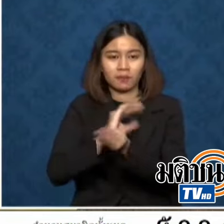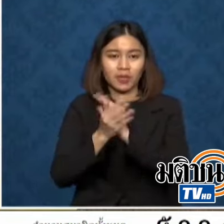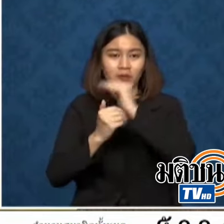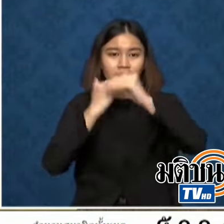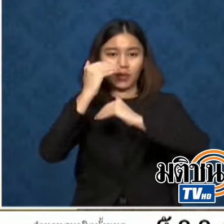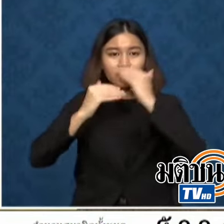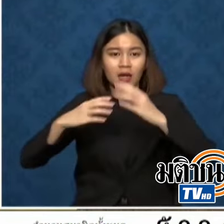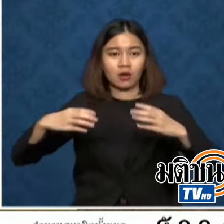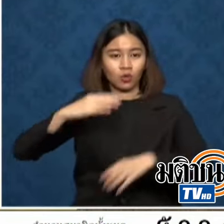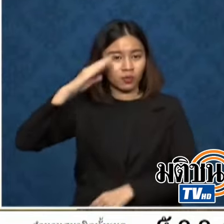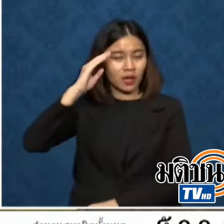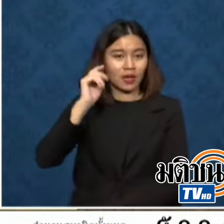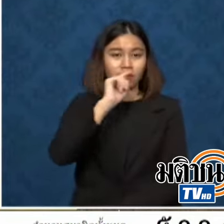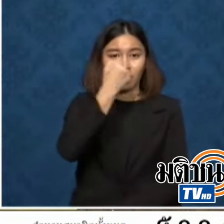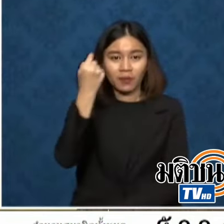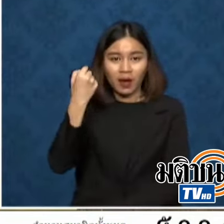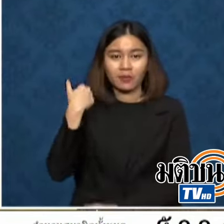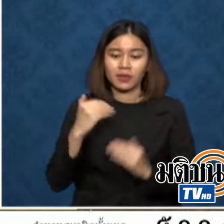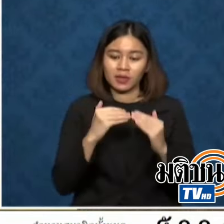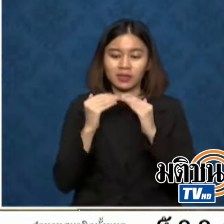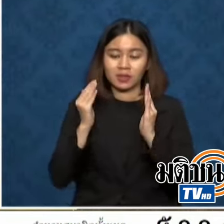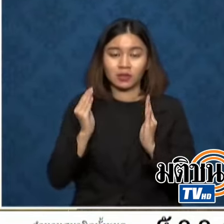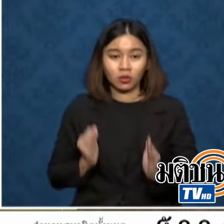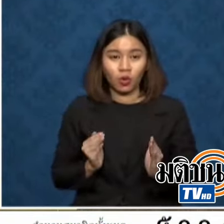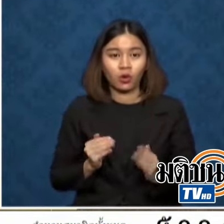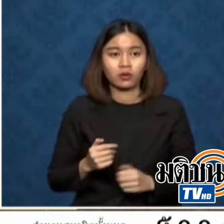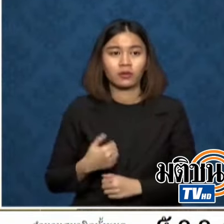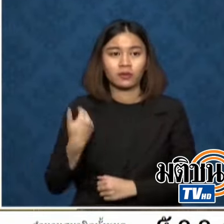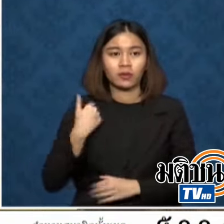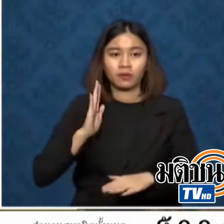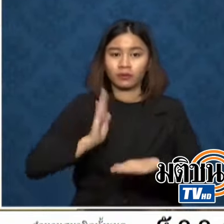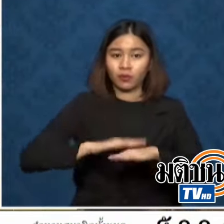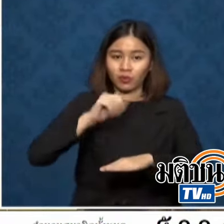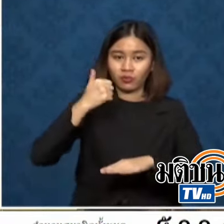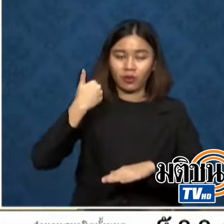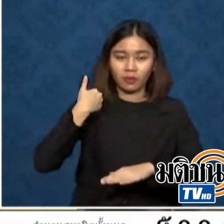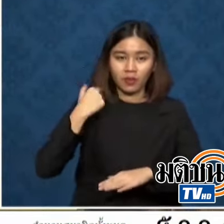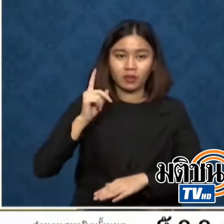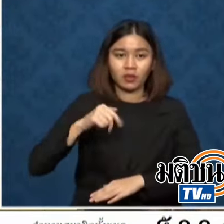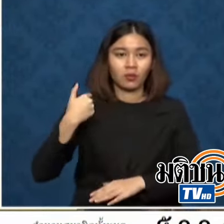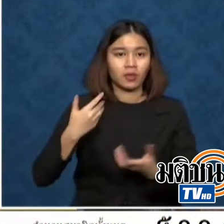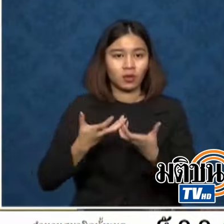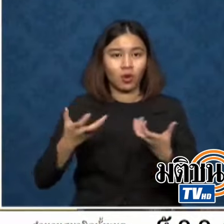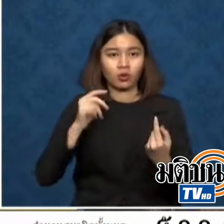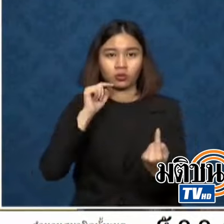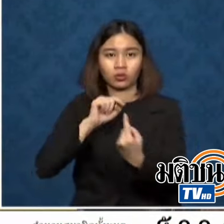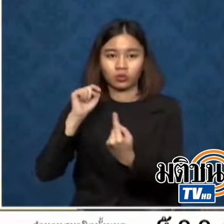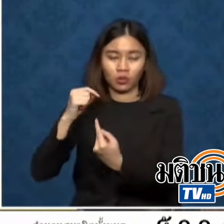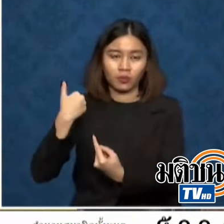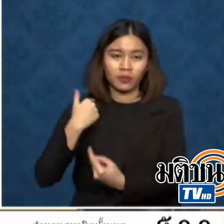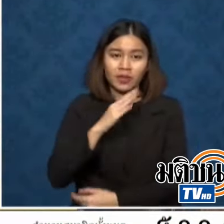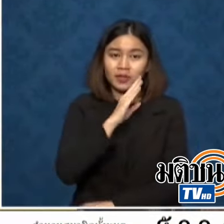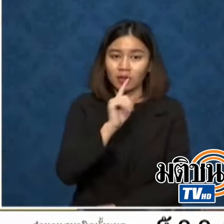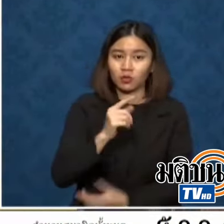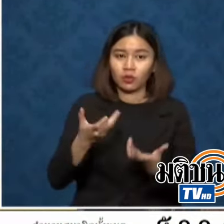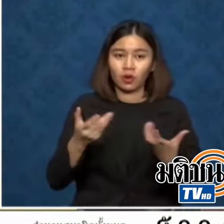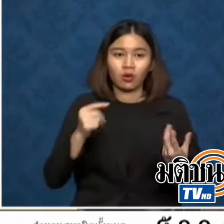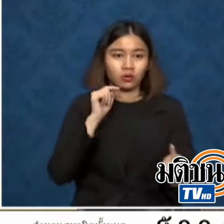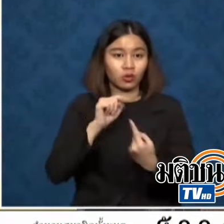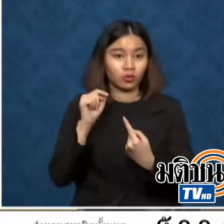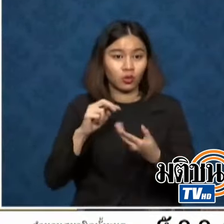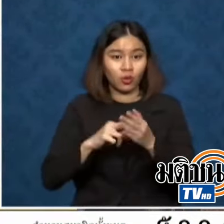กองทัพของเราให้ทันสมัยมีสิทธิมนุษยชนมีความเป็นมืออาชีพต้องมีอาวุธที่เหมาะสมถ้ามันเป็นอาวุธที่เหมาะ